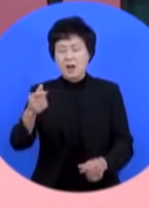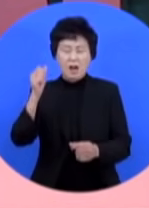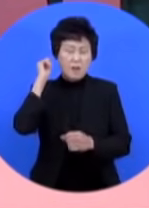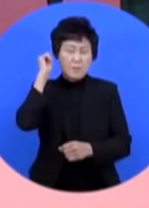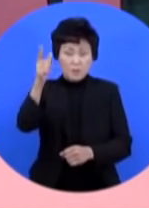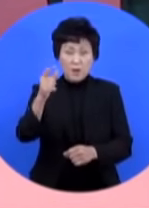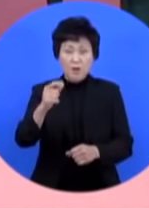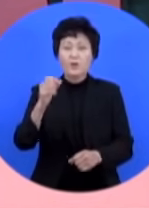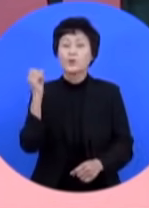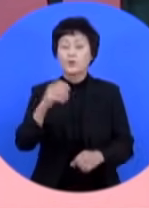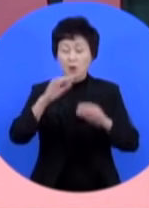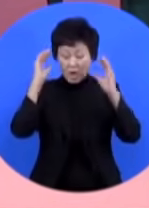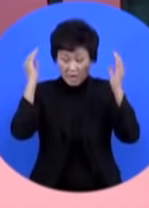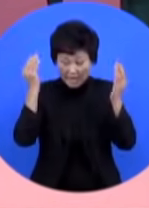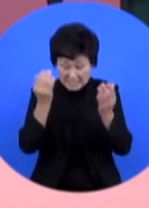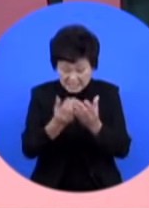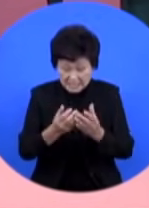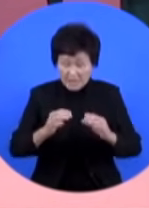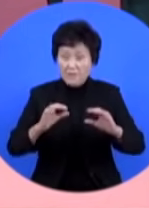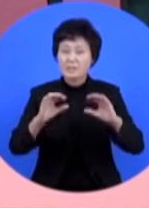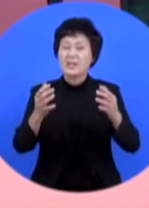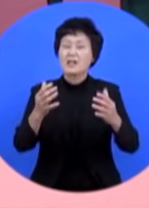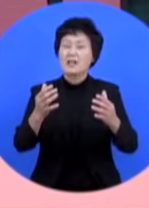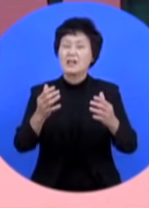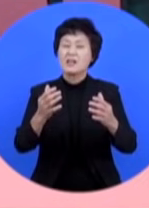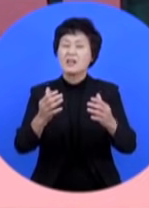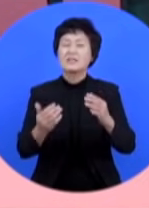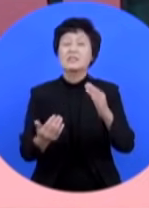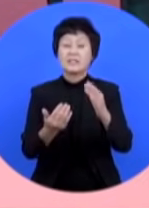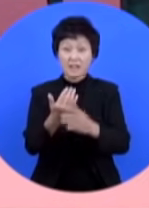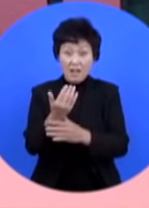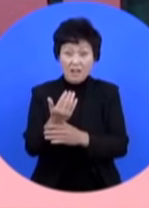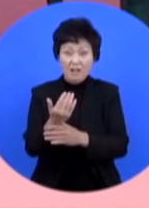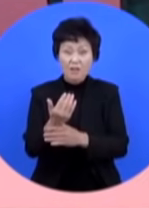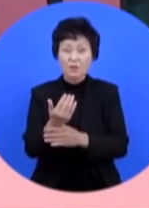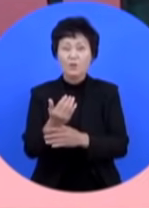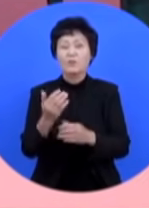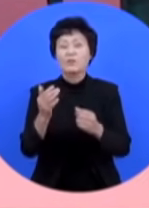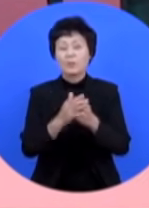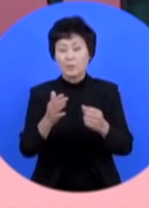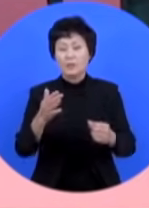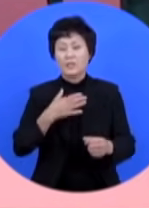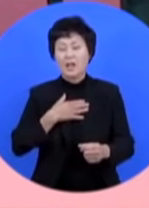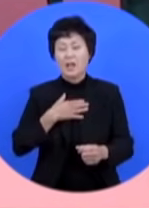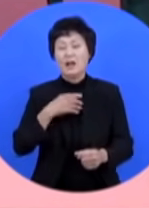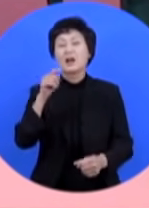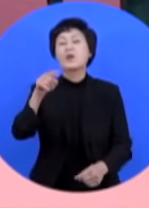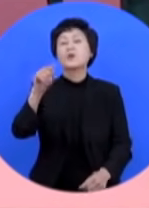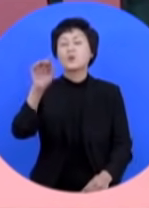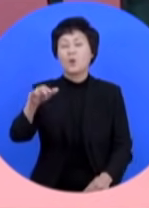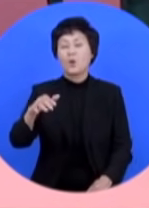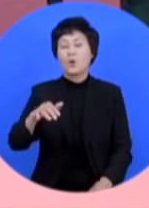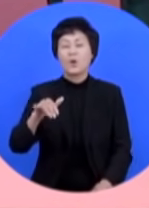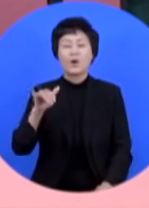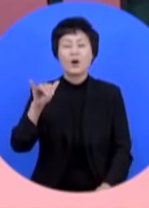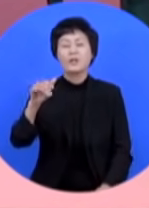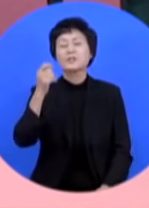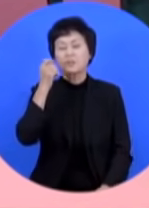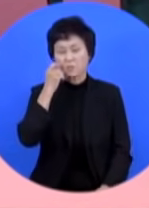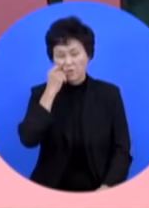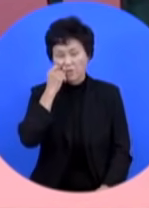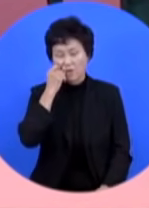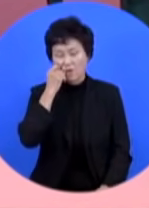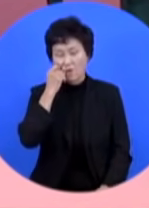국가에서 일어난 사고고 해서 네. 저희가 현장에 가지도 못한 채 시신만 저희가 화물기에